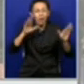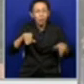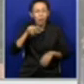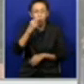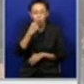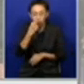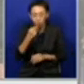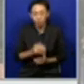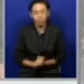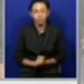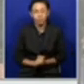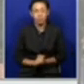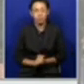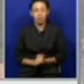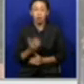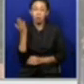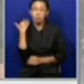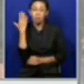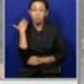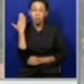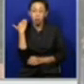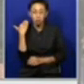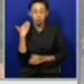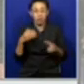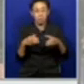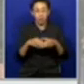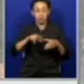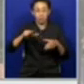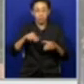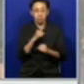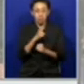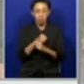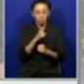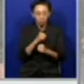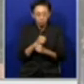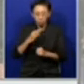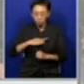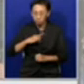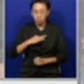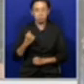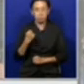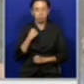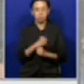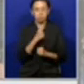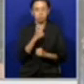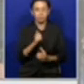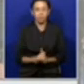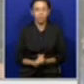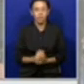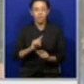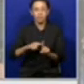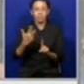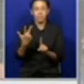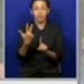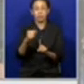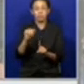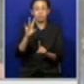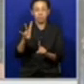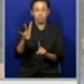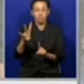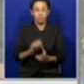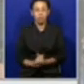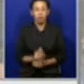ตรการช่วยเหลือประกันให้ต่างประเทศนักท่องเที่ยวเข้ามาด้วยความมั่นใจ17มีนาครม.ประกาศเลื่อน